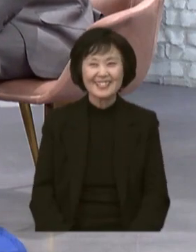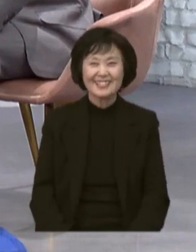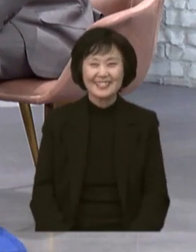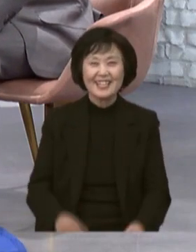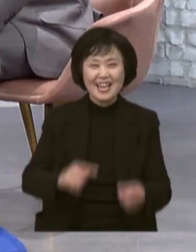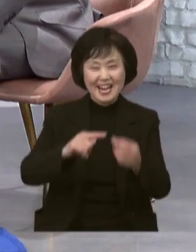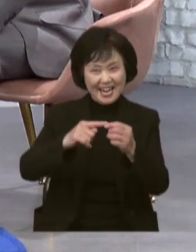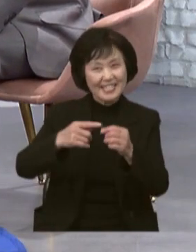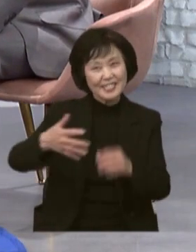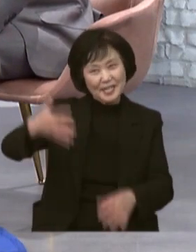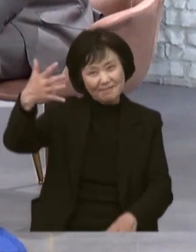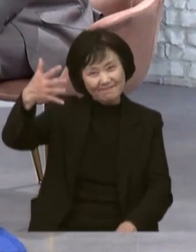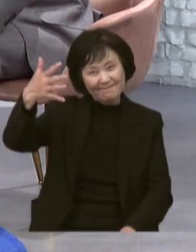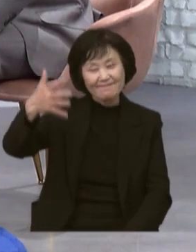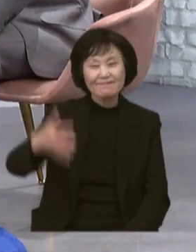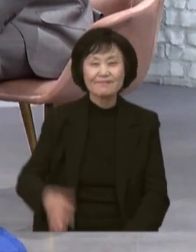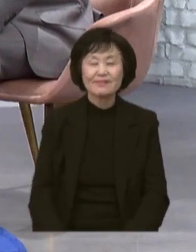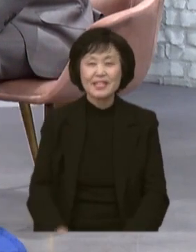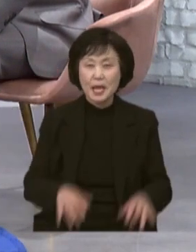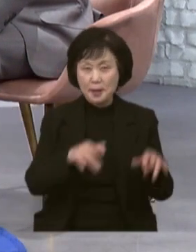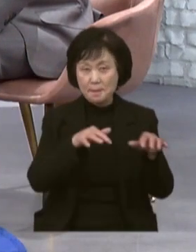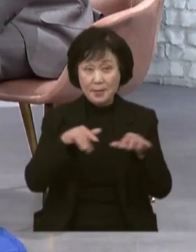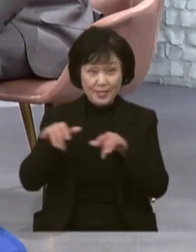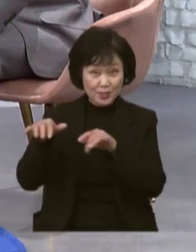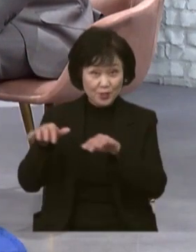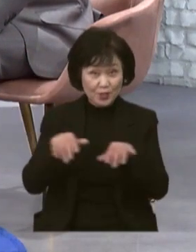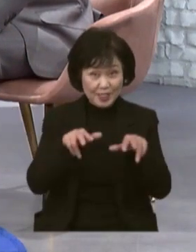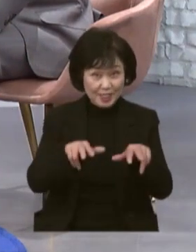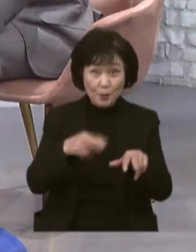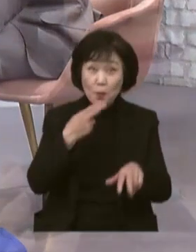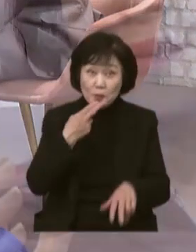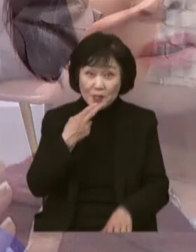같은 죄인